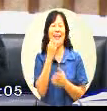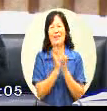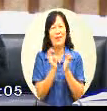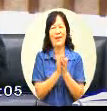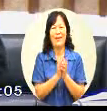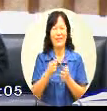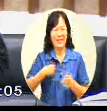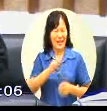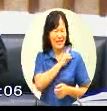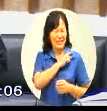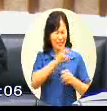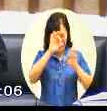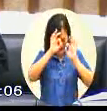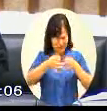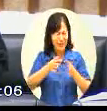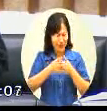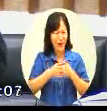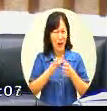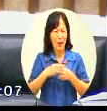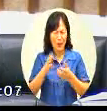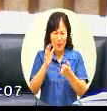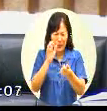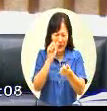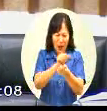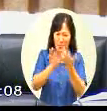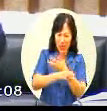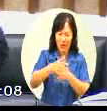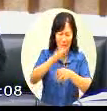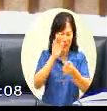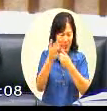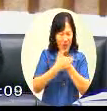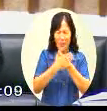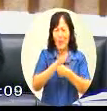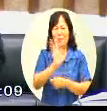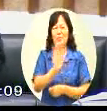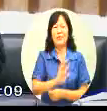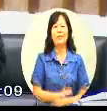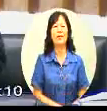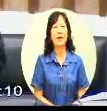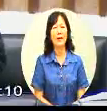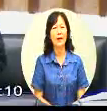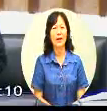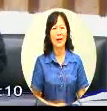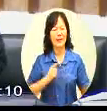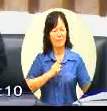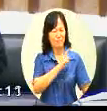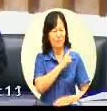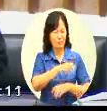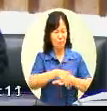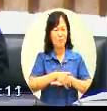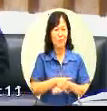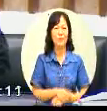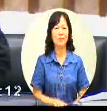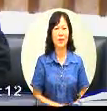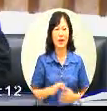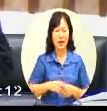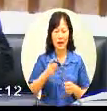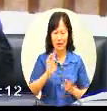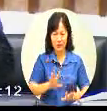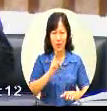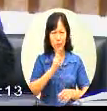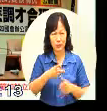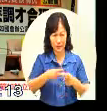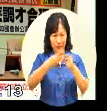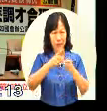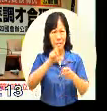我 自己的议会要自己救，不要靠别人救。 对，自己的议会自己救。 来，我来讲今天第二个议题，就